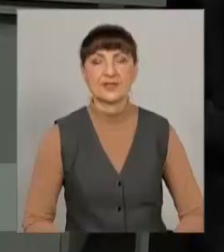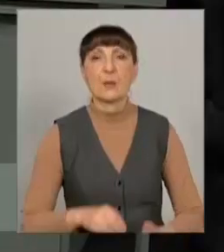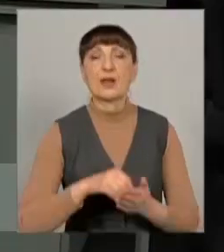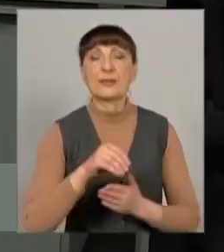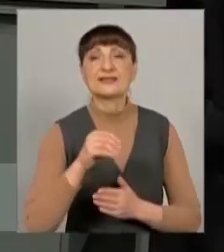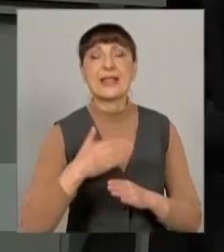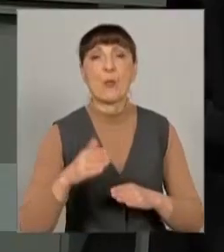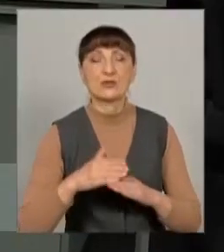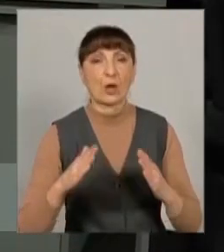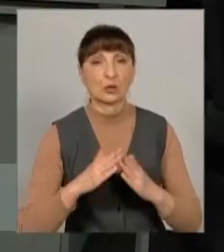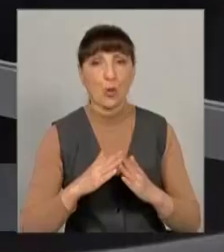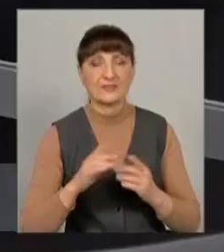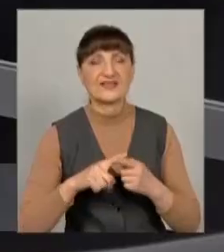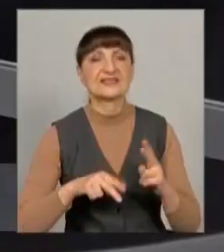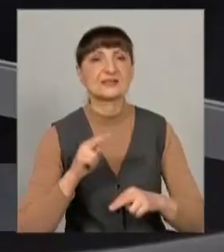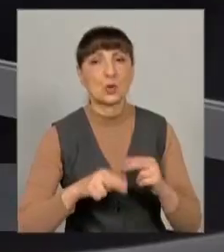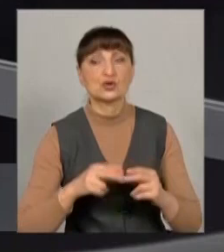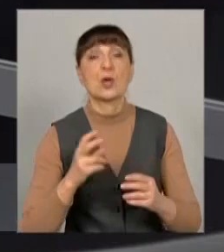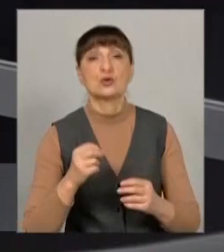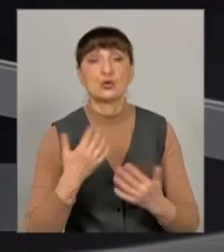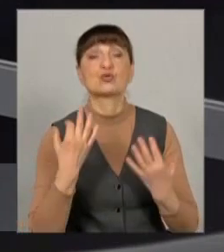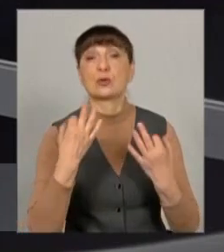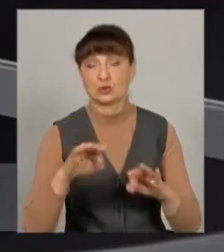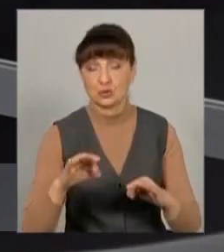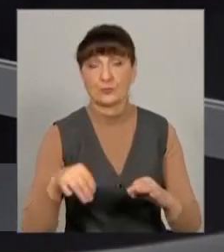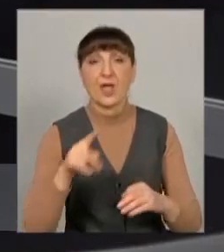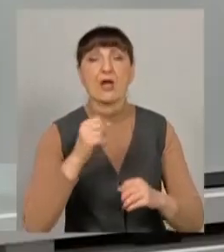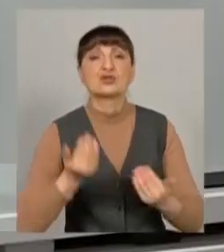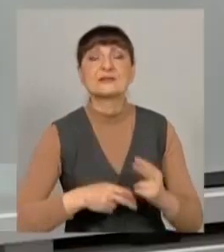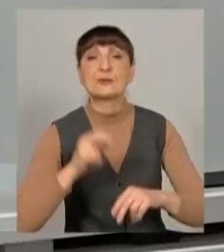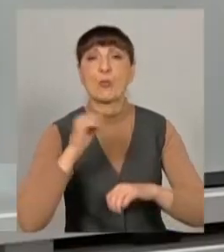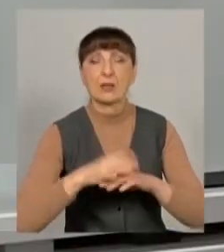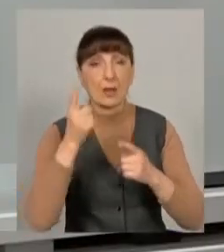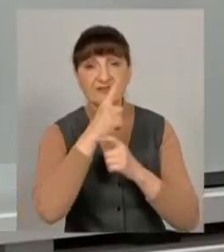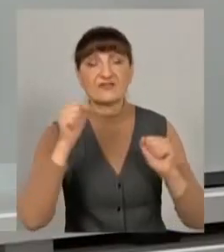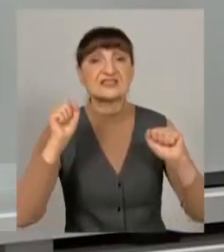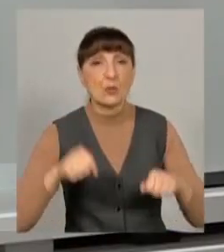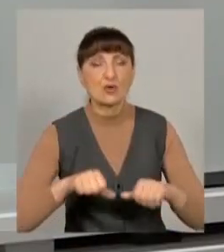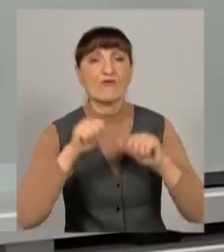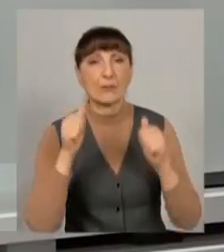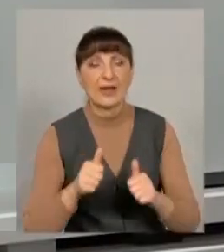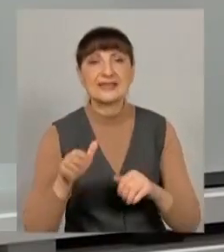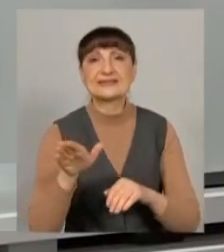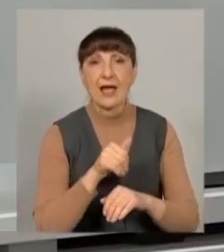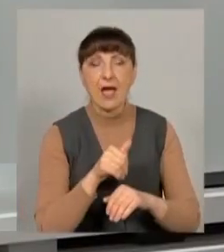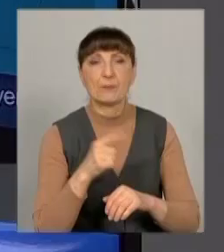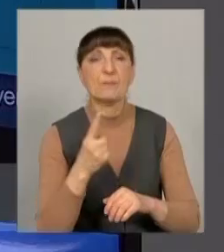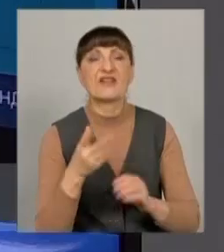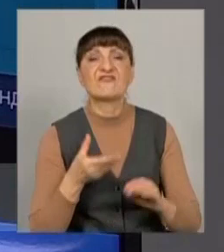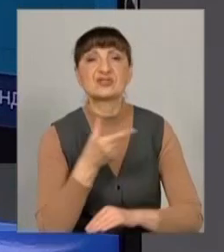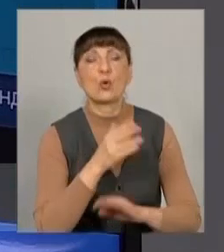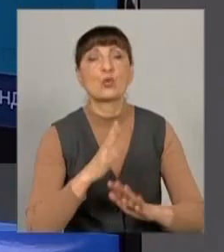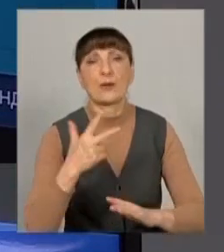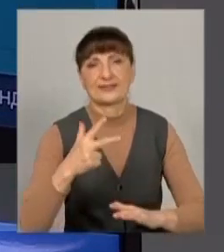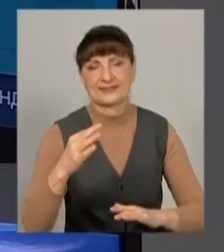Приобретение ипотечного жилья от застройщика стало еще доступнее. Отбасы банк объявил о возможности оформления займа с первоначальным взносом всего